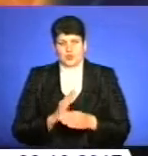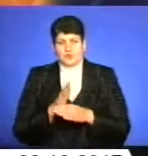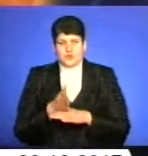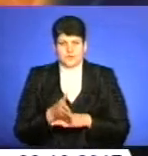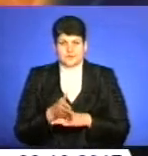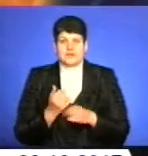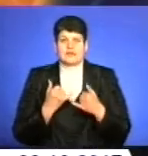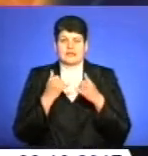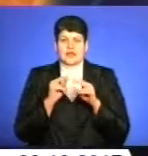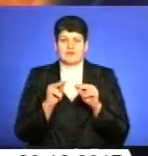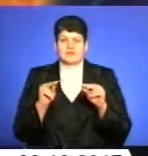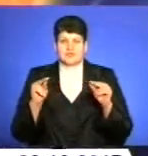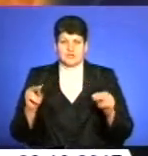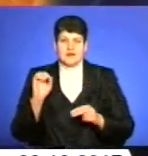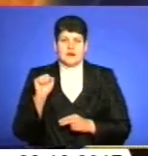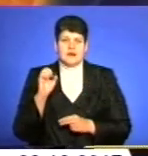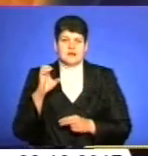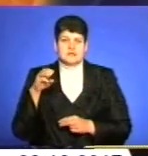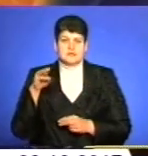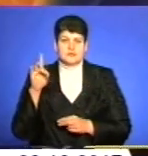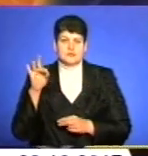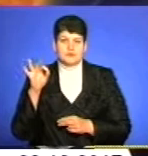Для вчителя як астрономія – це